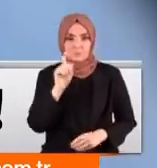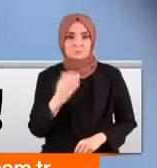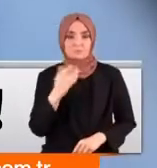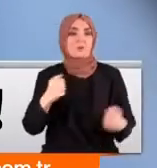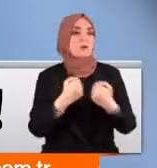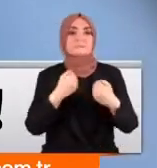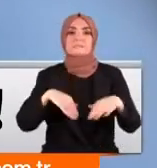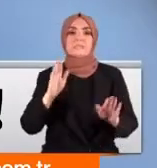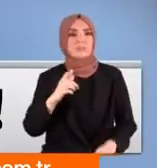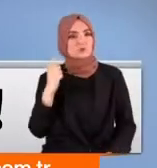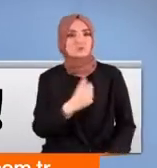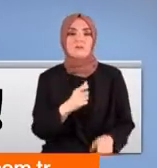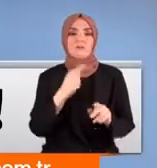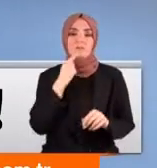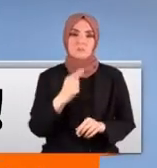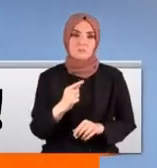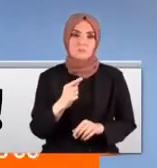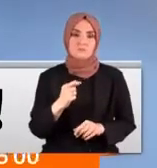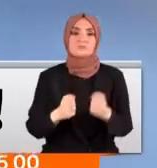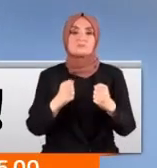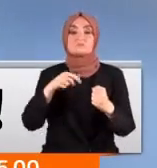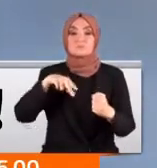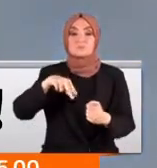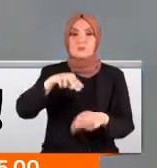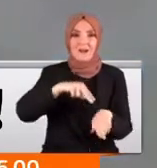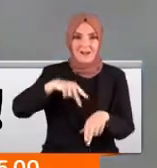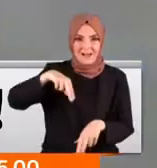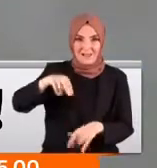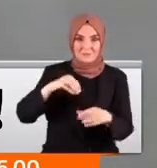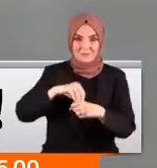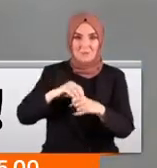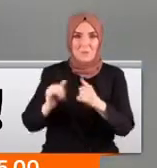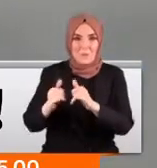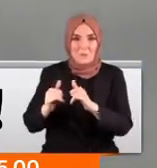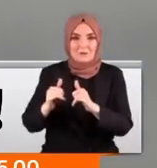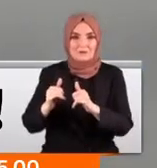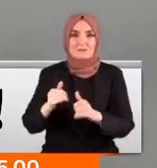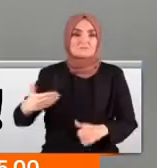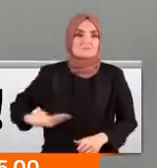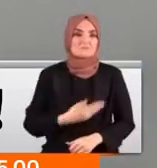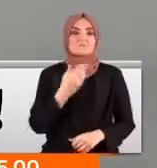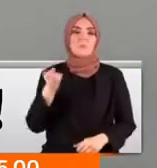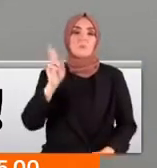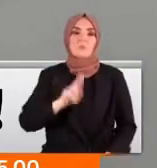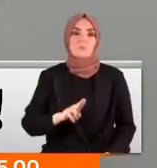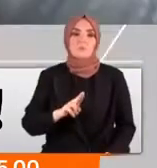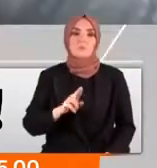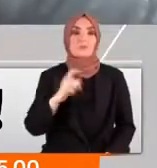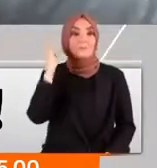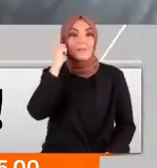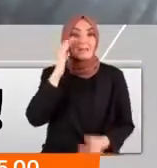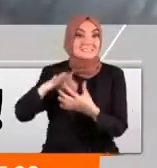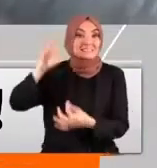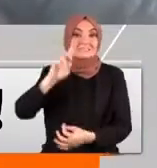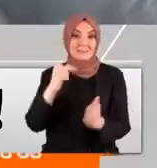cinayet. Kaldırımda oynarken trafik kazası geçirerek can verdi. Bilirkişi raporunda 2 yaşındaki Emirhan kusurlu gösterildi.